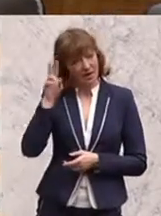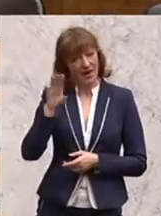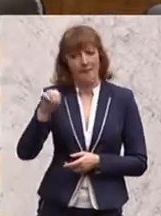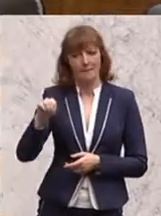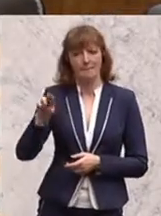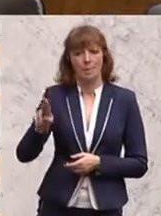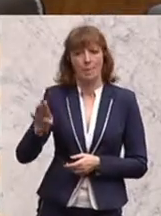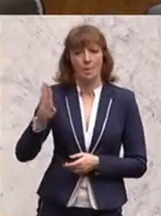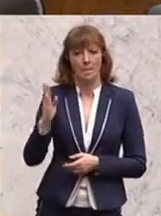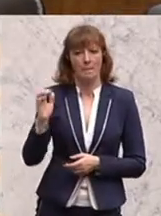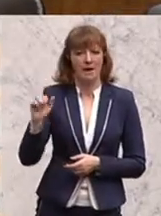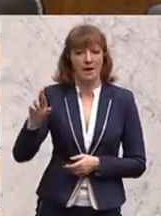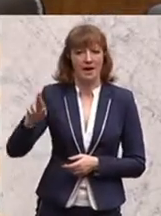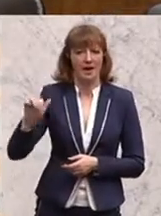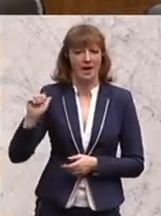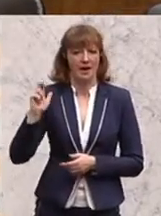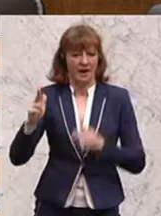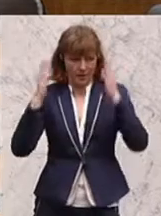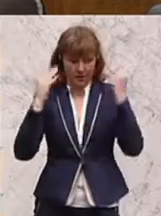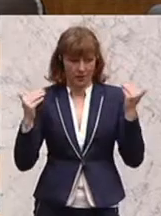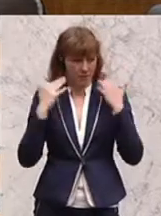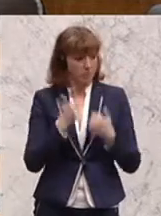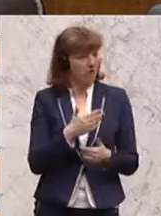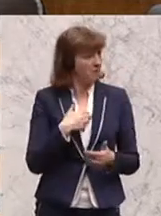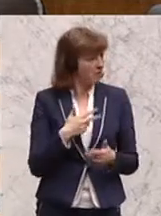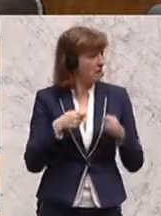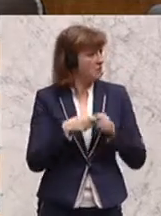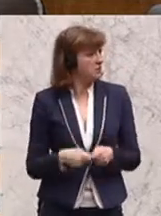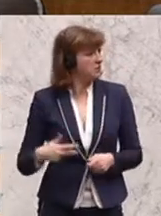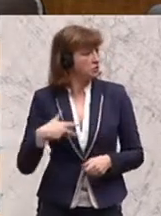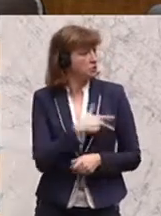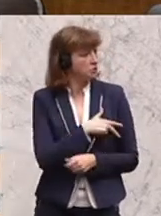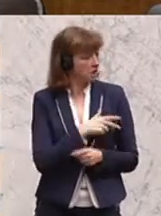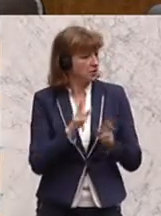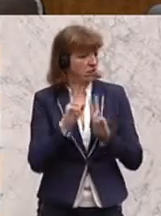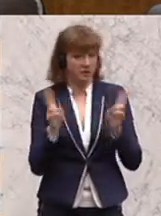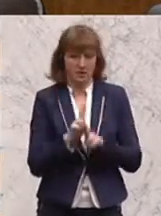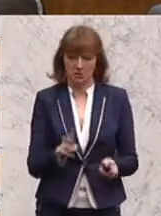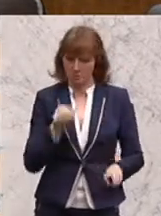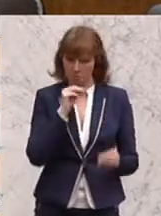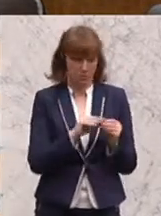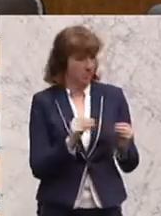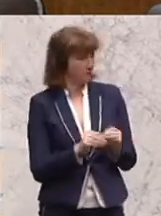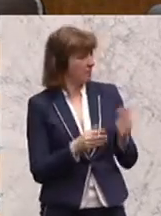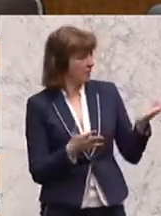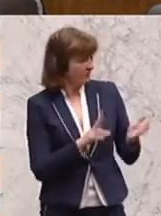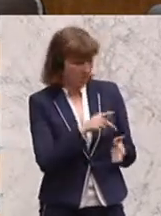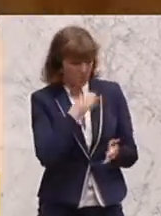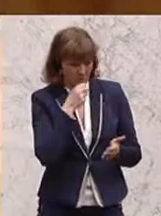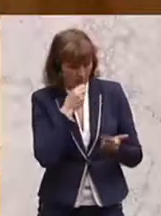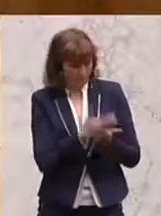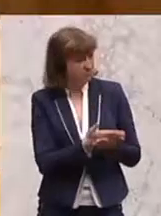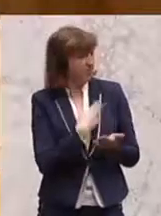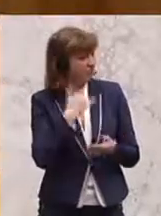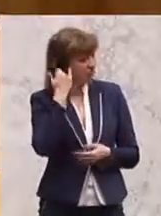denke. Die waren über Jahrzehnte ohne Problem Mitglied der Sozialistischen Internationale. Warum bekennen Sie da mal diesen Fehler und diesen Irrweg,